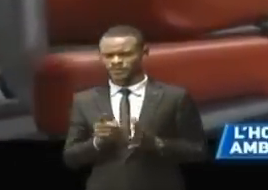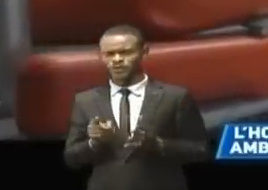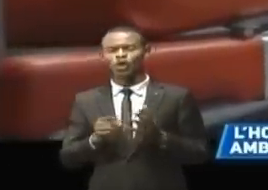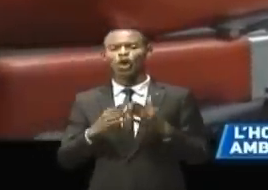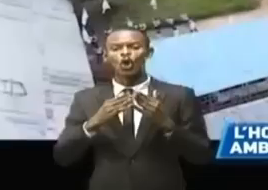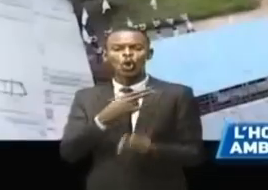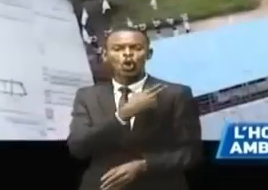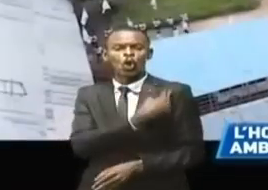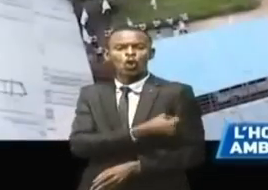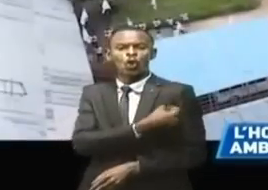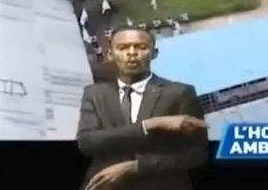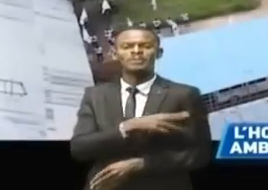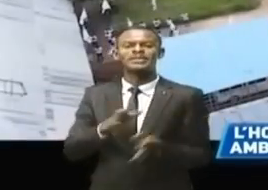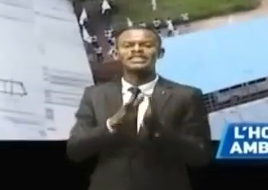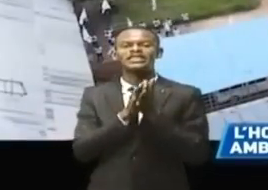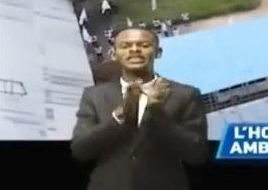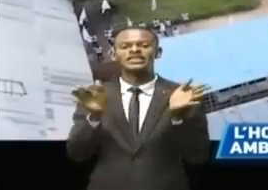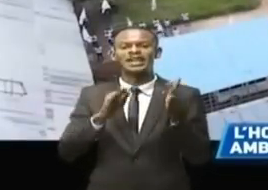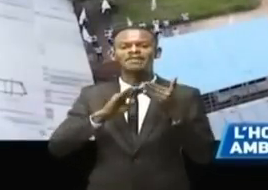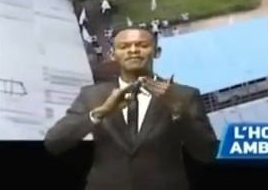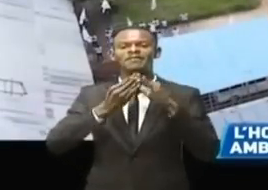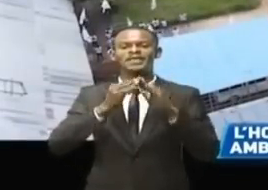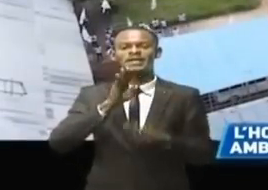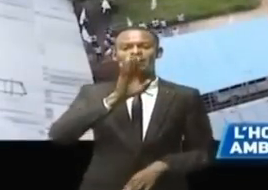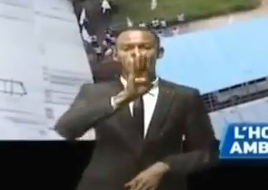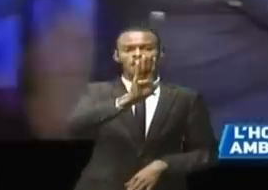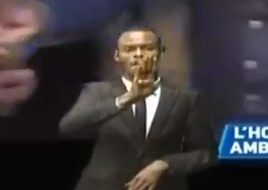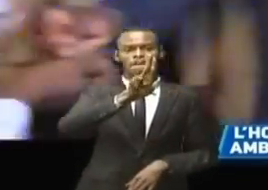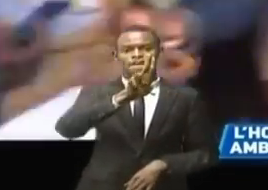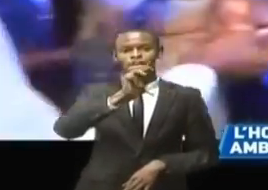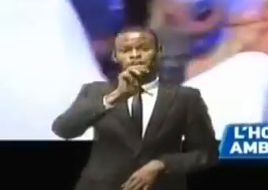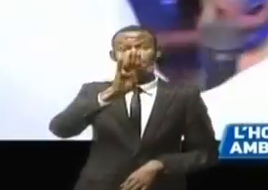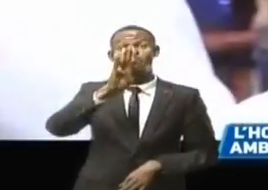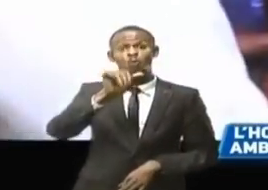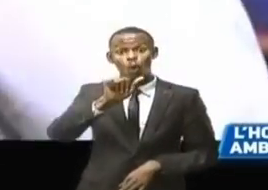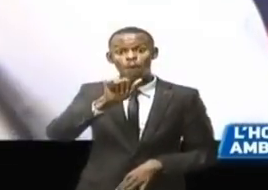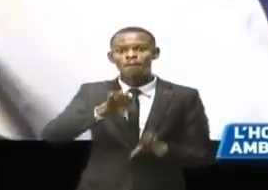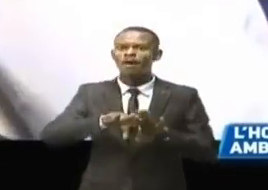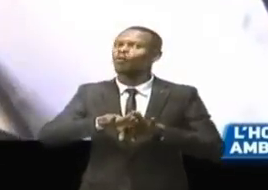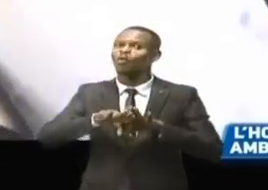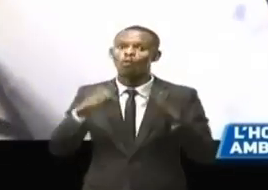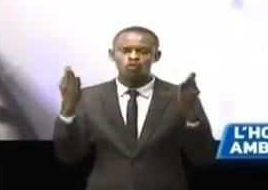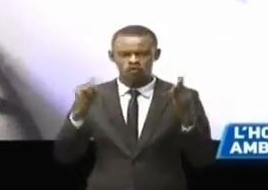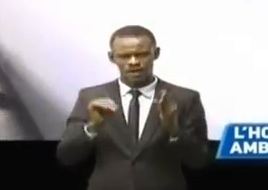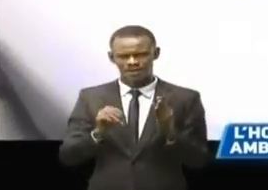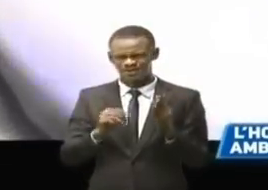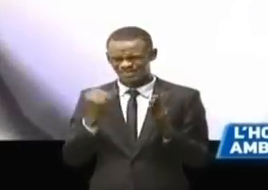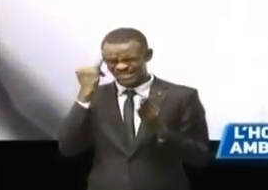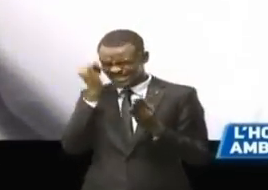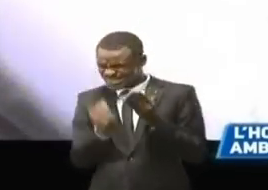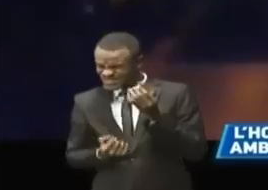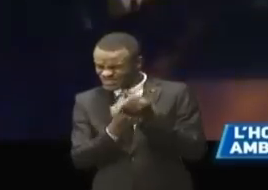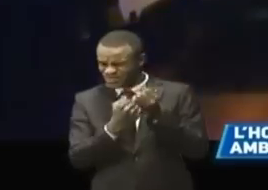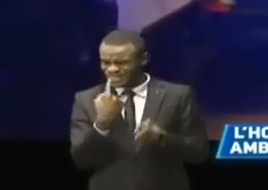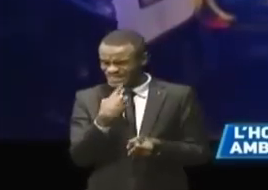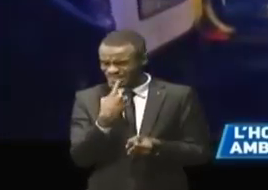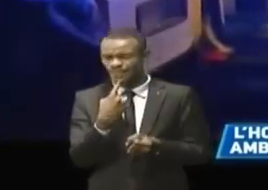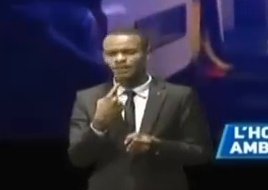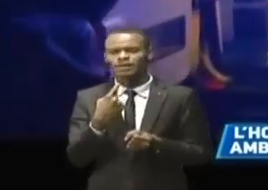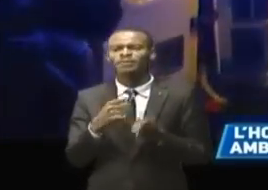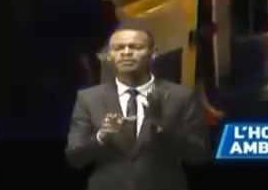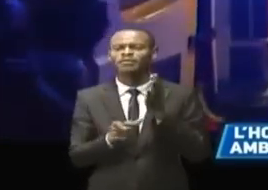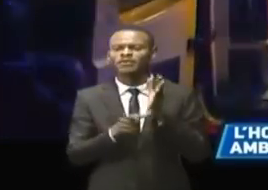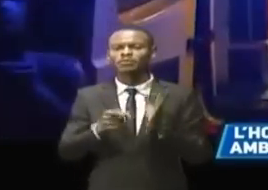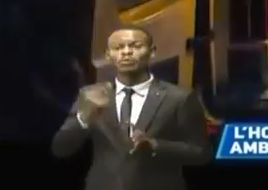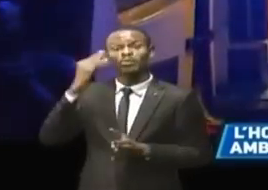L'hôpital général de Bumba réceptionné de main du VPM Jean-Pierre Liaou, le contact d'une ambulance médicalisée de marque